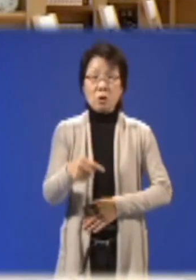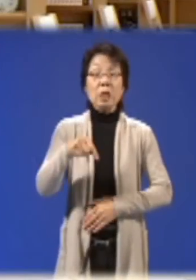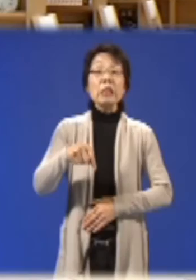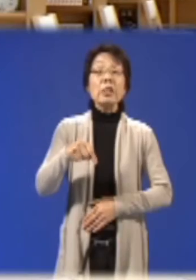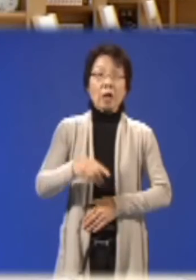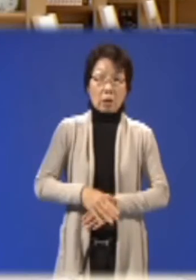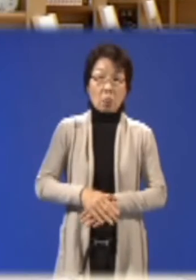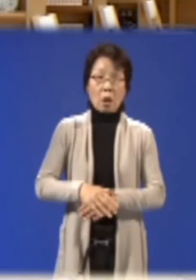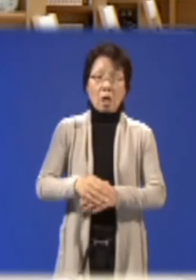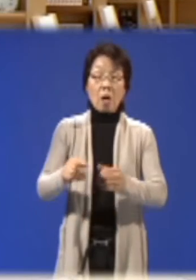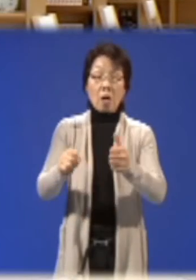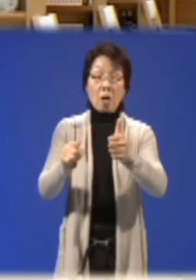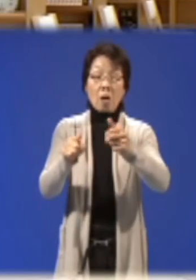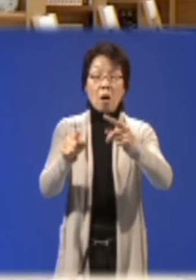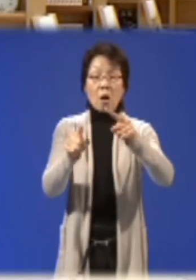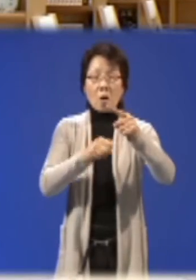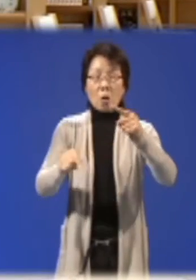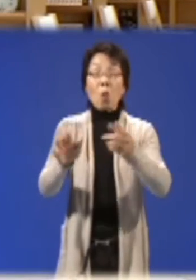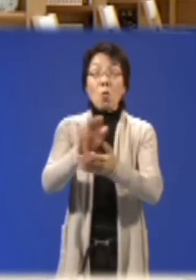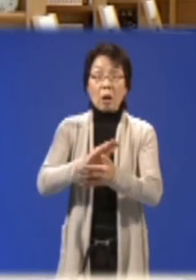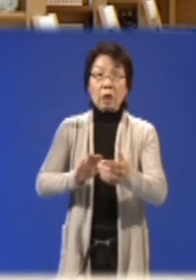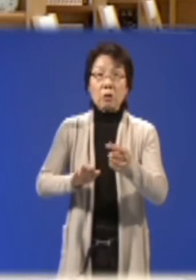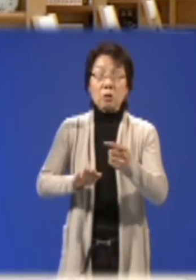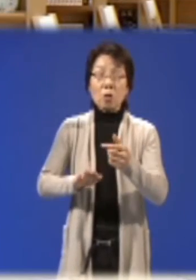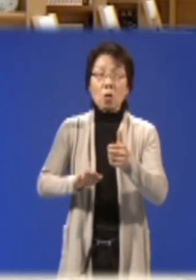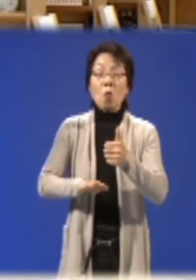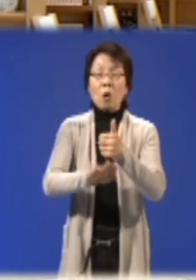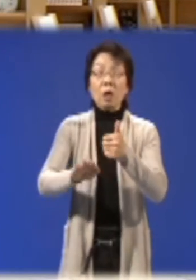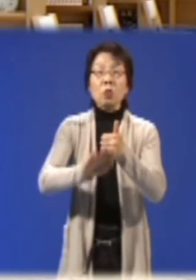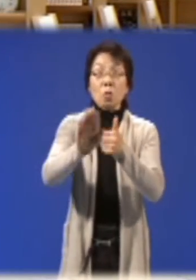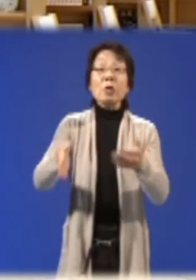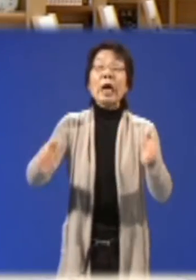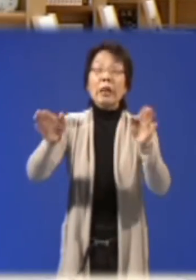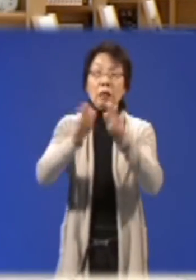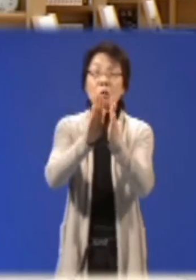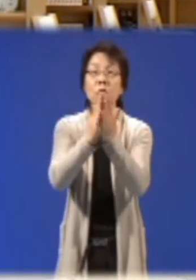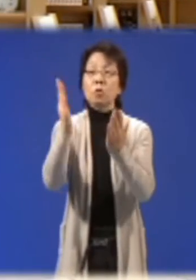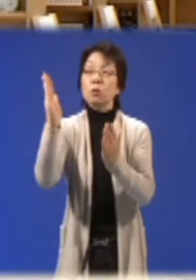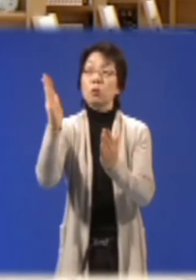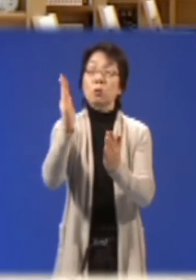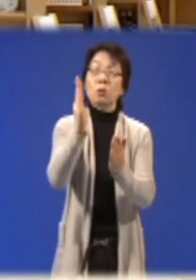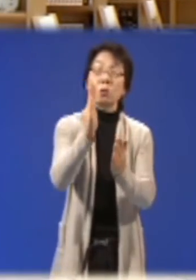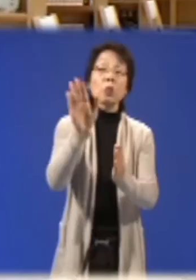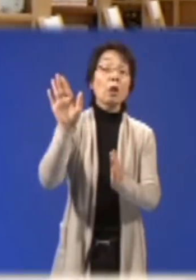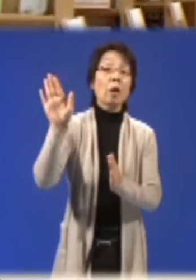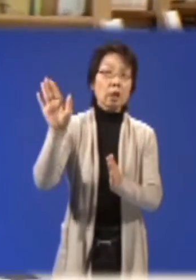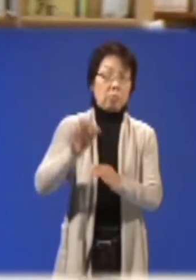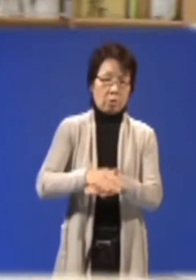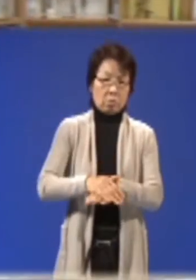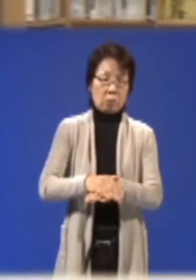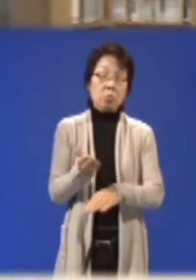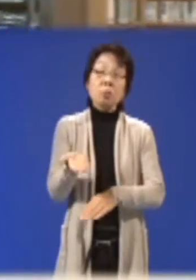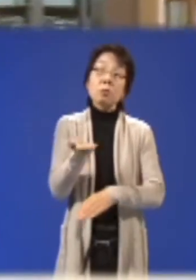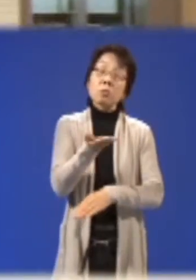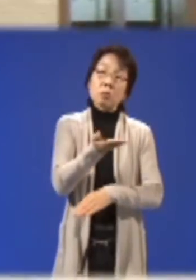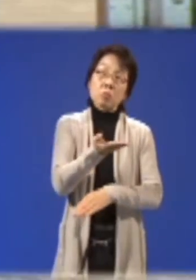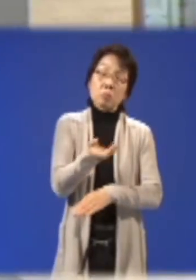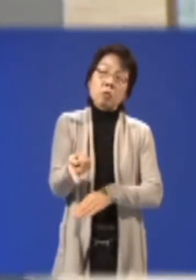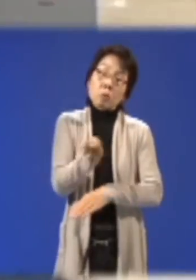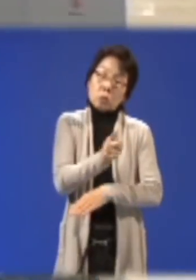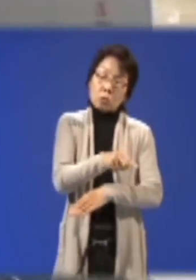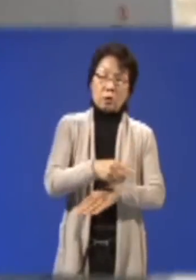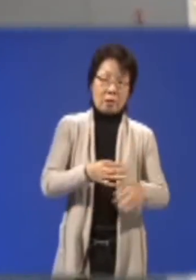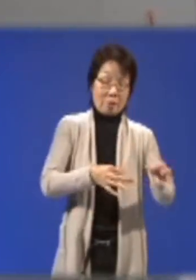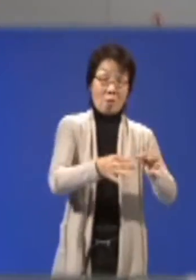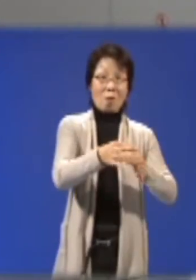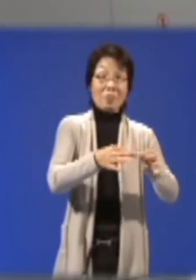ここ1階は四日市郊外と環境未来館の図書コーナーなどがあるんですが、ミュージアムショ